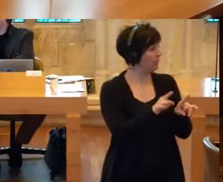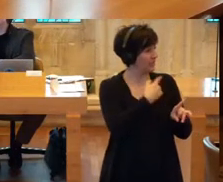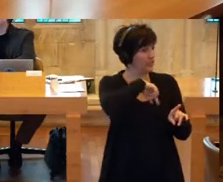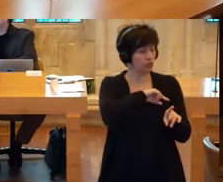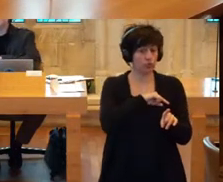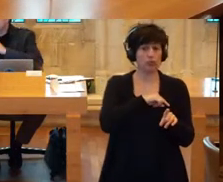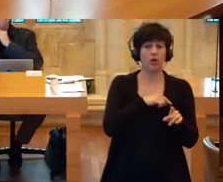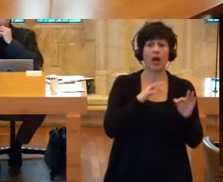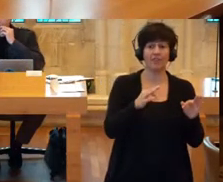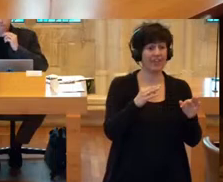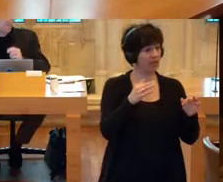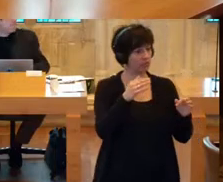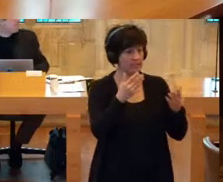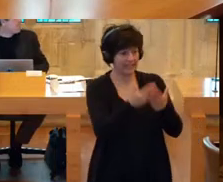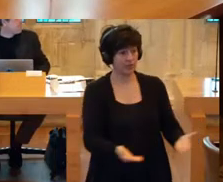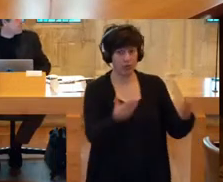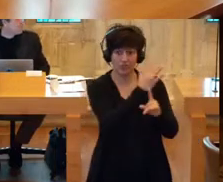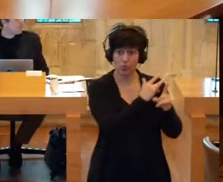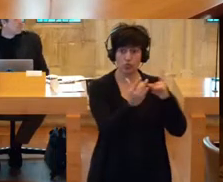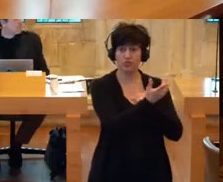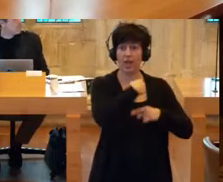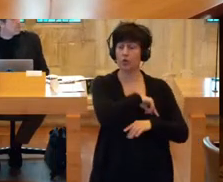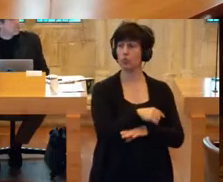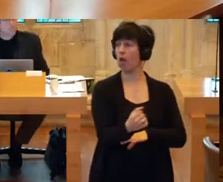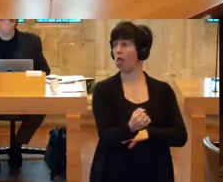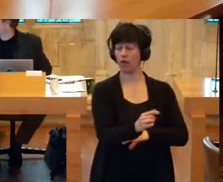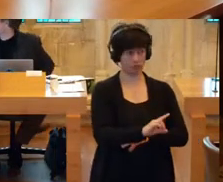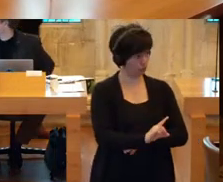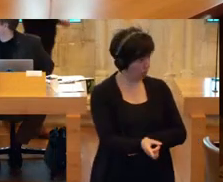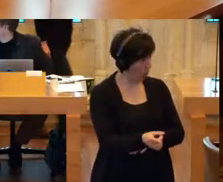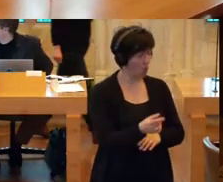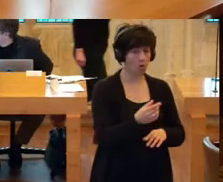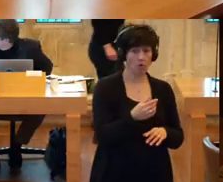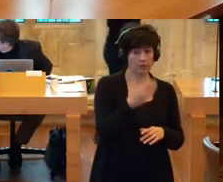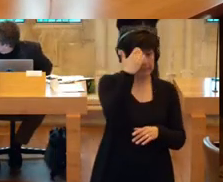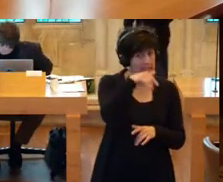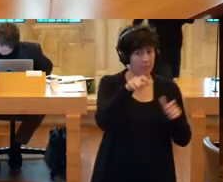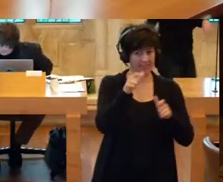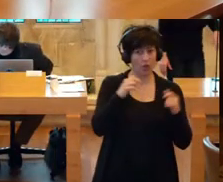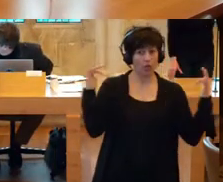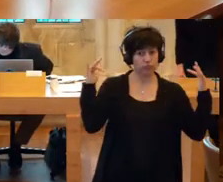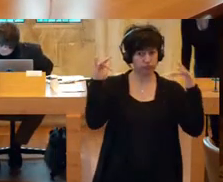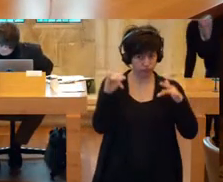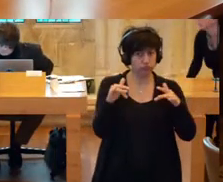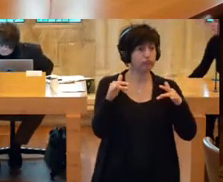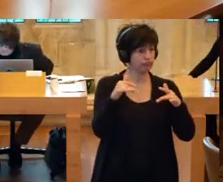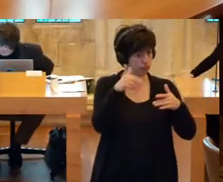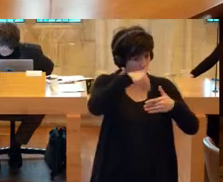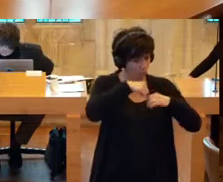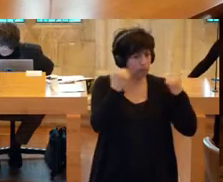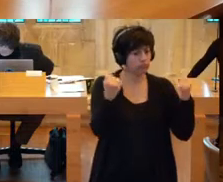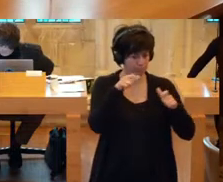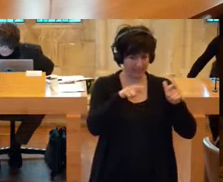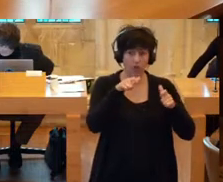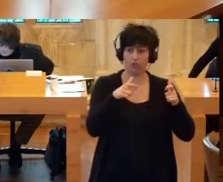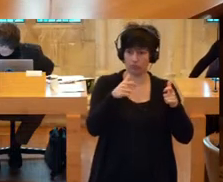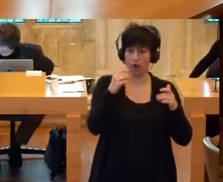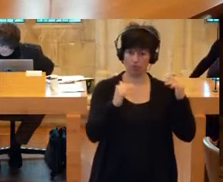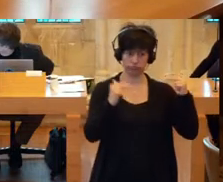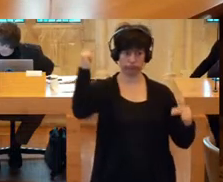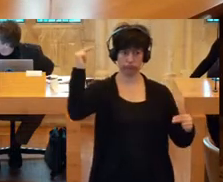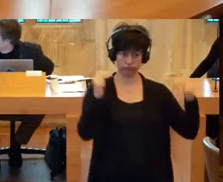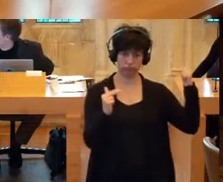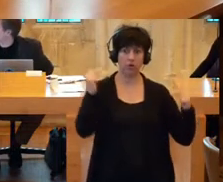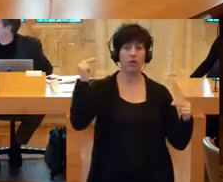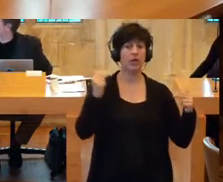les réalités sociales des personnes qui se rendent à la colonie aux oiseaux. Il y aura, et ça faisait partie des demandes qu'on avait formulées